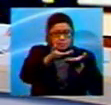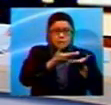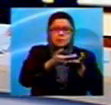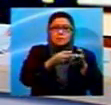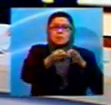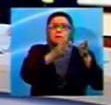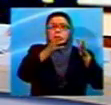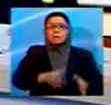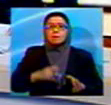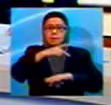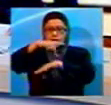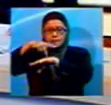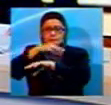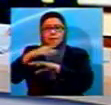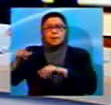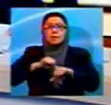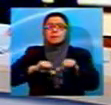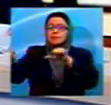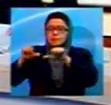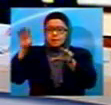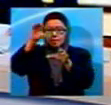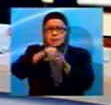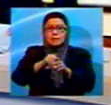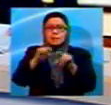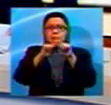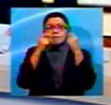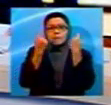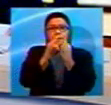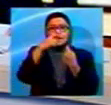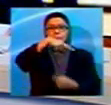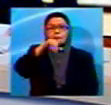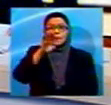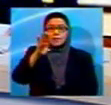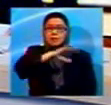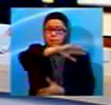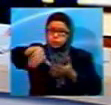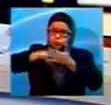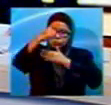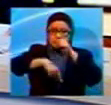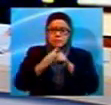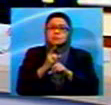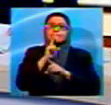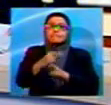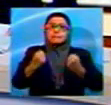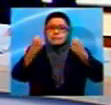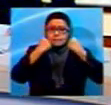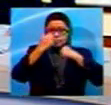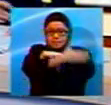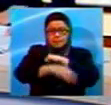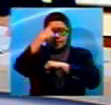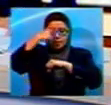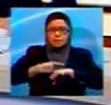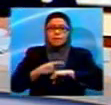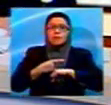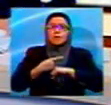19 60 dalam pasukan pengaman bangsa bersatu PBB di seluruh dunia sebagai aset utama kekuatan negara untuk menduduki